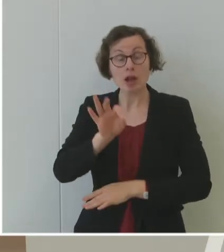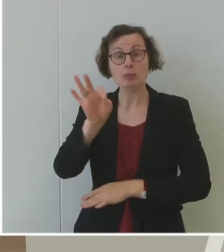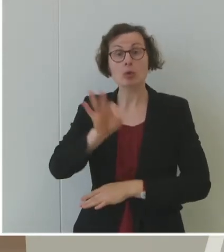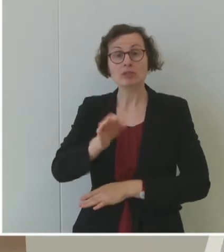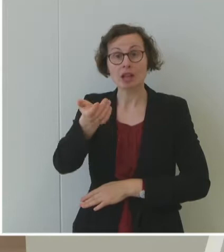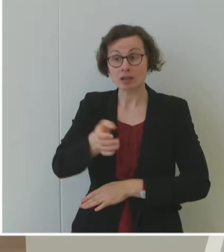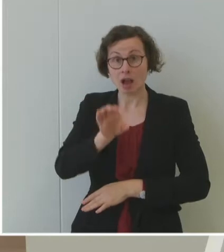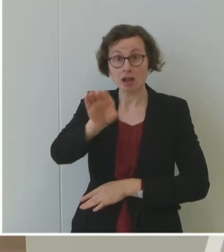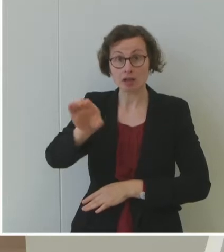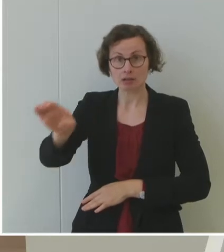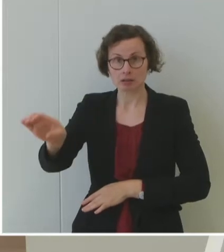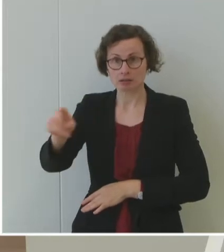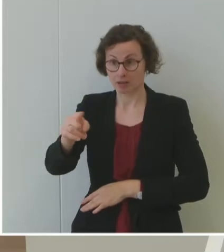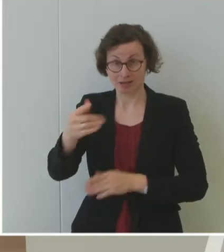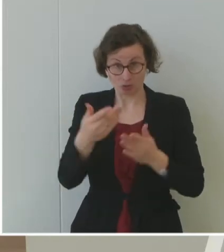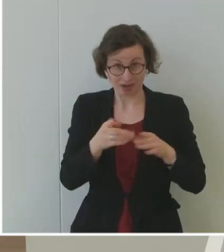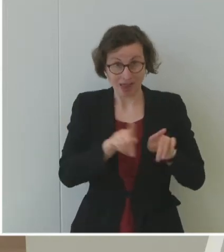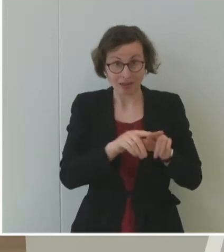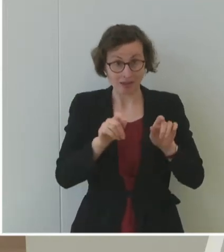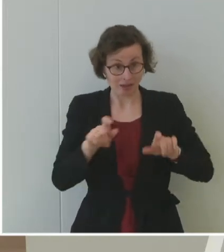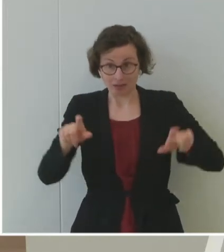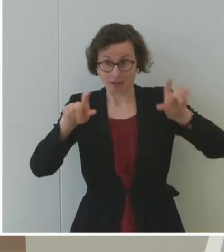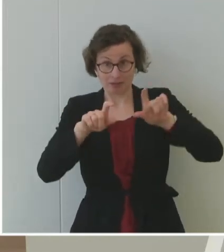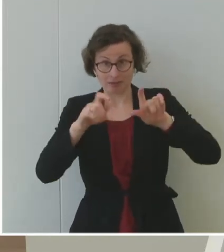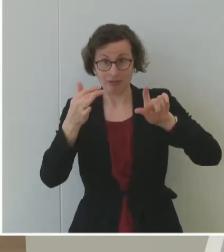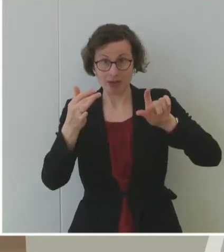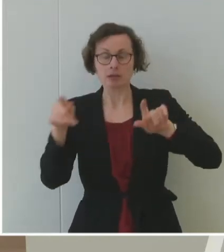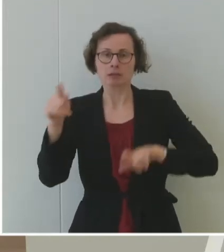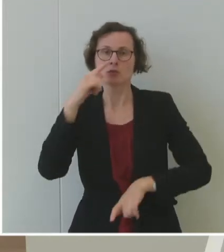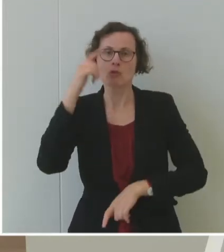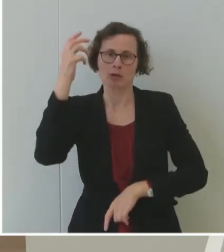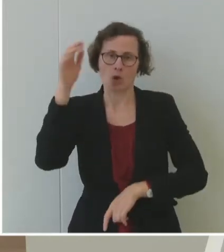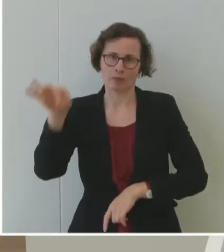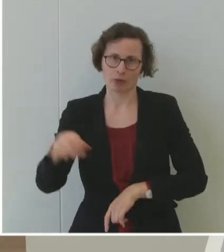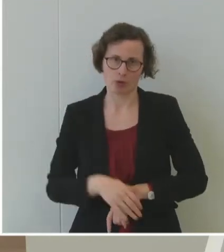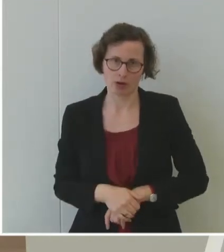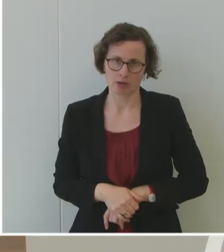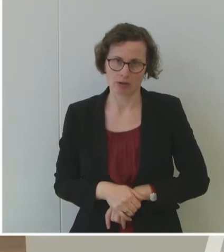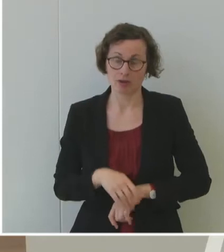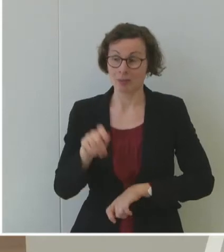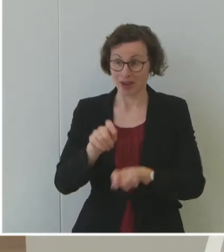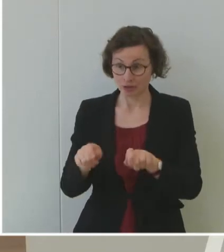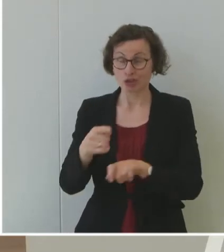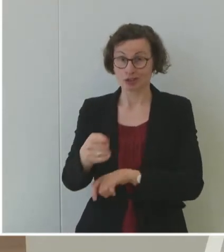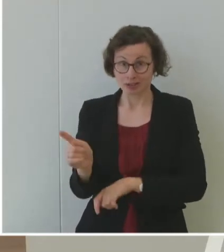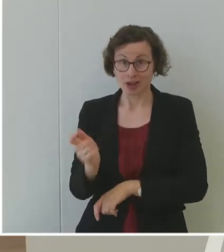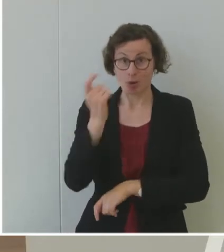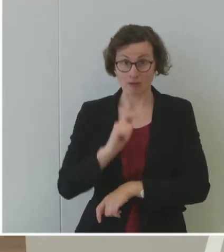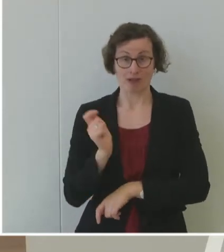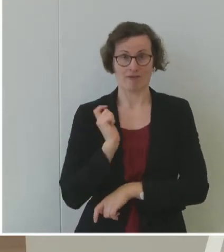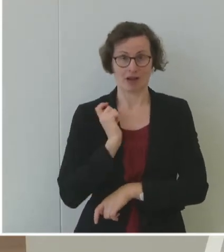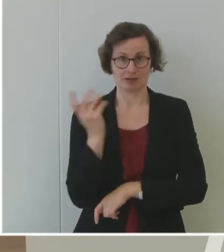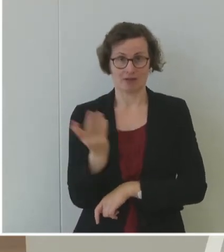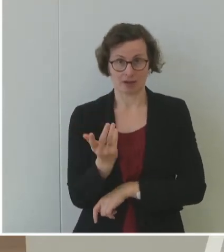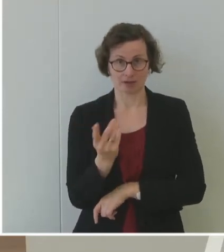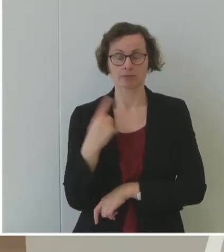Gehalt auch in der Höhe nur träumen. Was die Menschen davon von uns oder was die Menschen von uns dafür aber erwarten, ist, dass